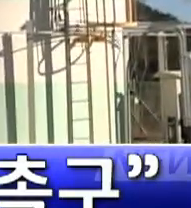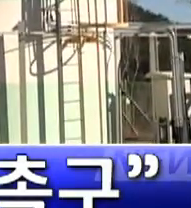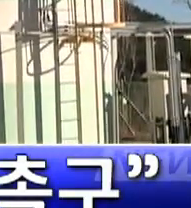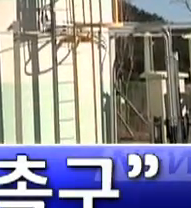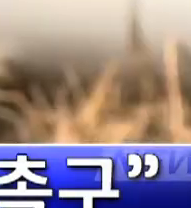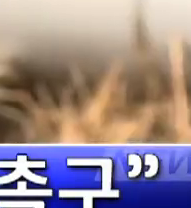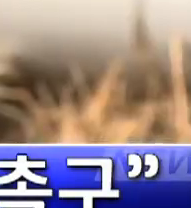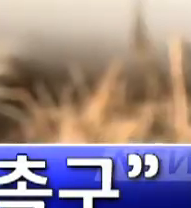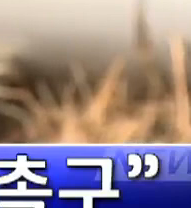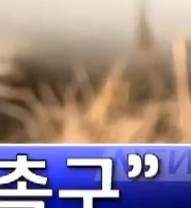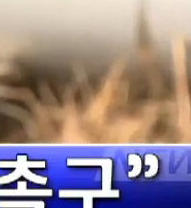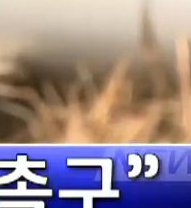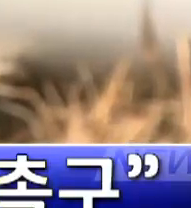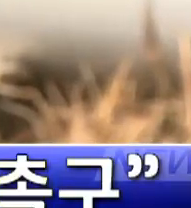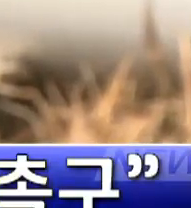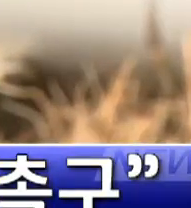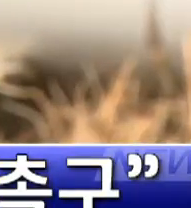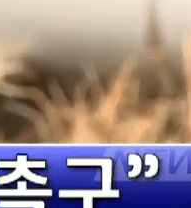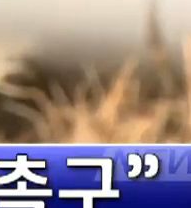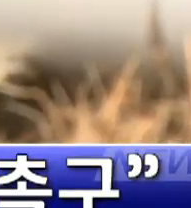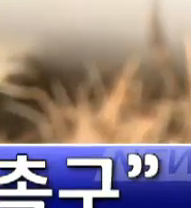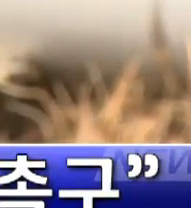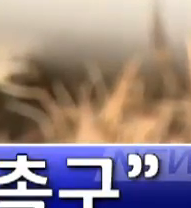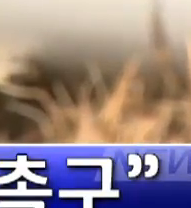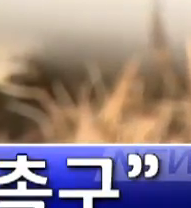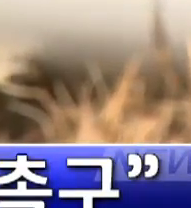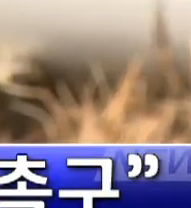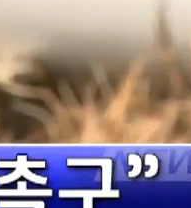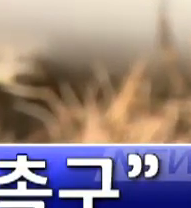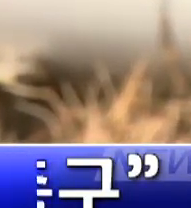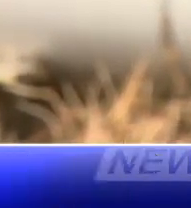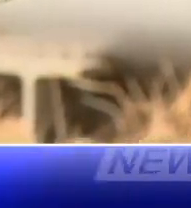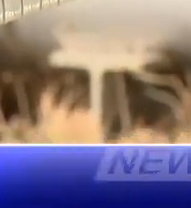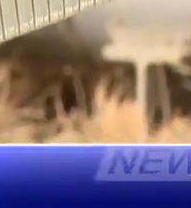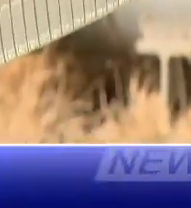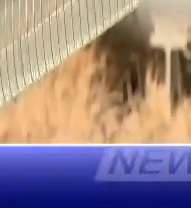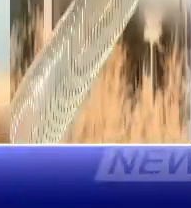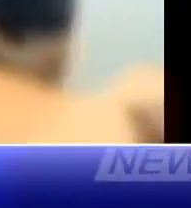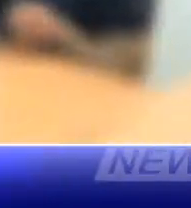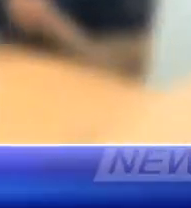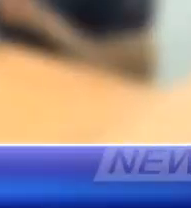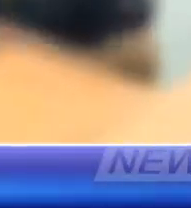중단과 관련해 중앙정부의 책임 있는 자세를 촉구하고 나섰습니다.